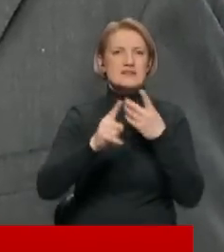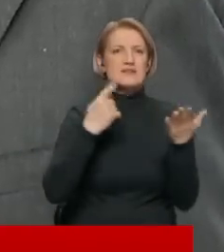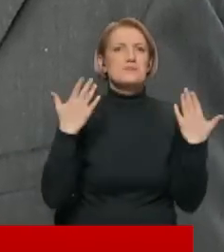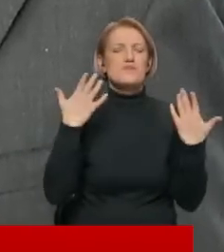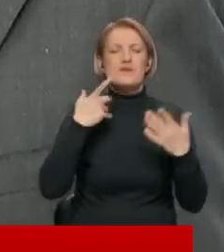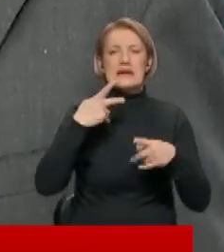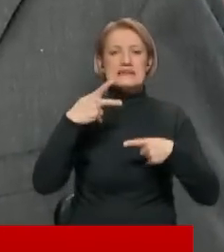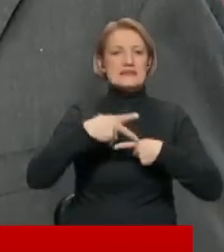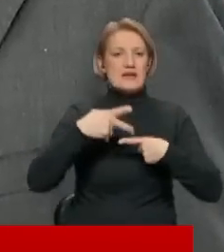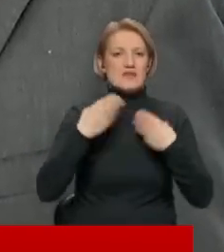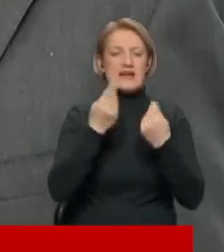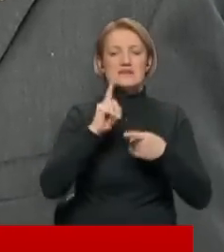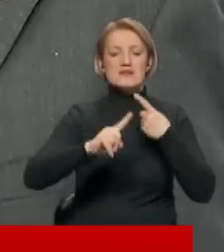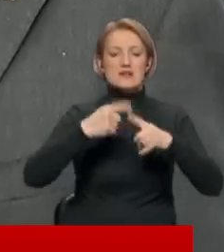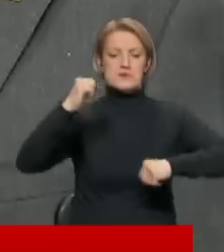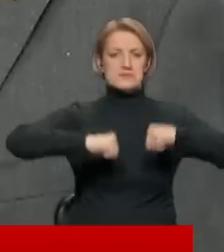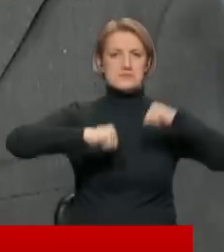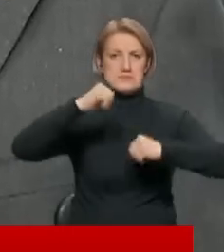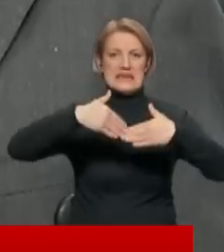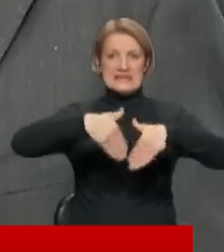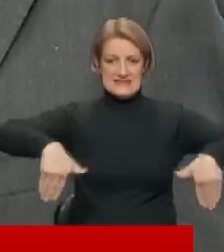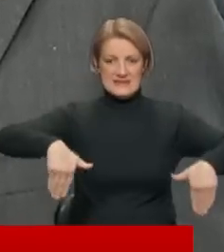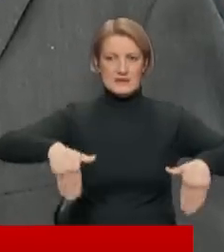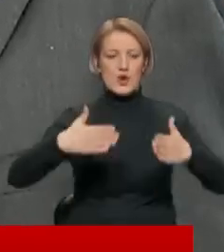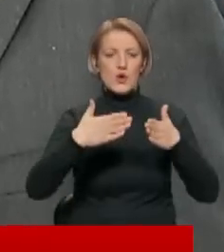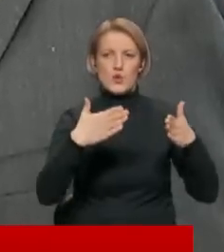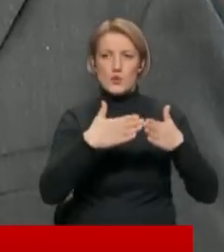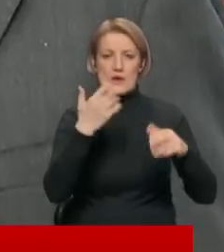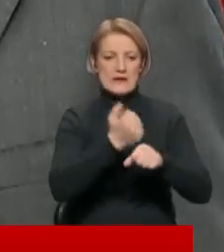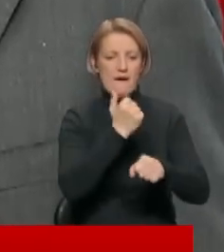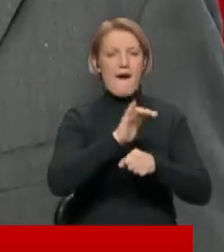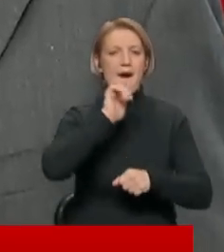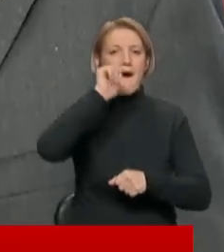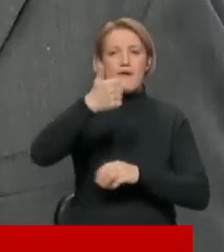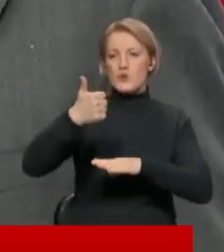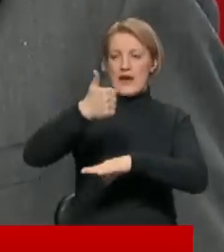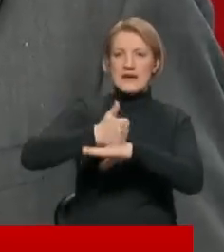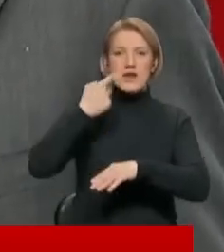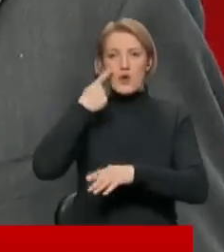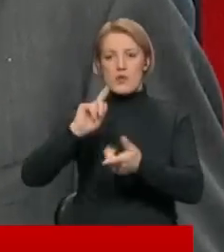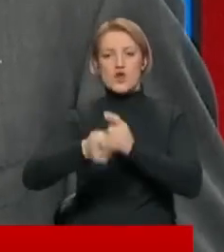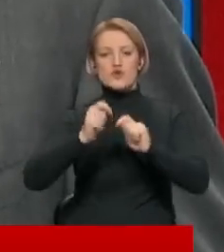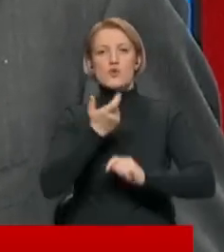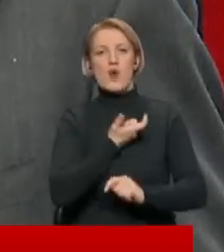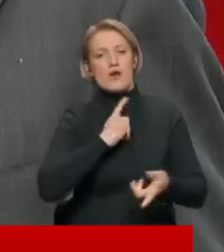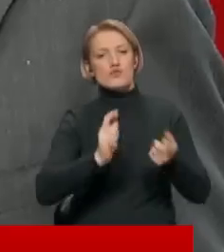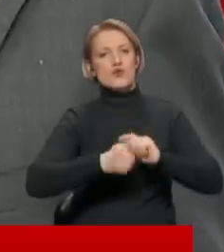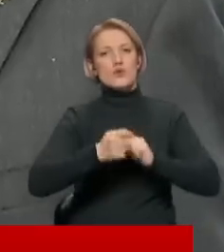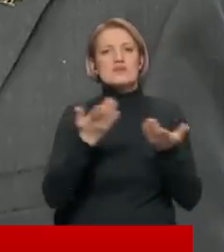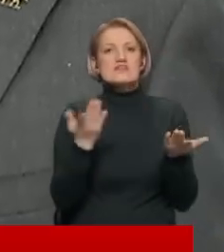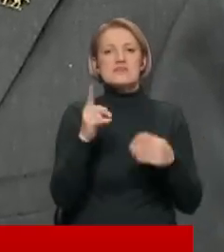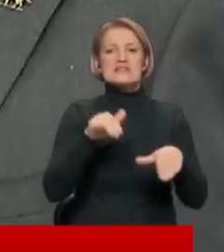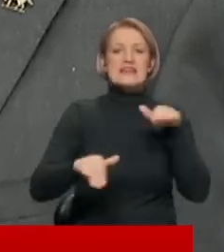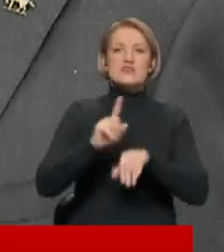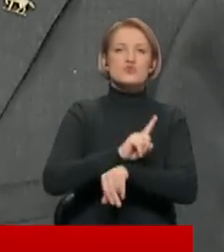zehirlemek için siyasal rekabetin sınırları köşe taşları her gün iktidara göre değiştiriyoruz kuralları nasıl bir